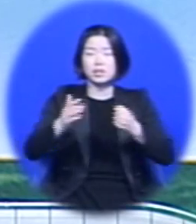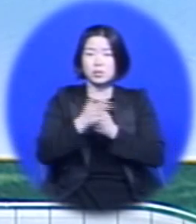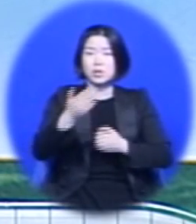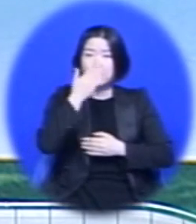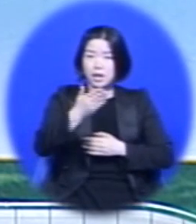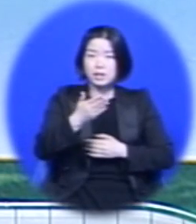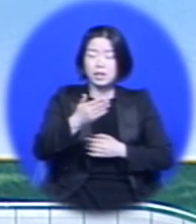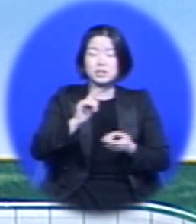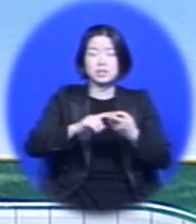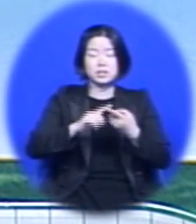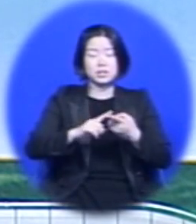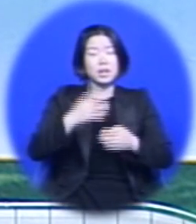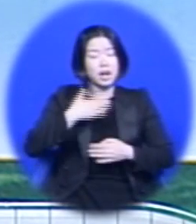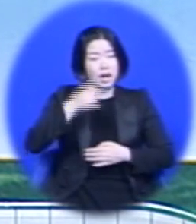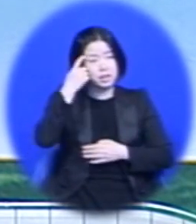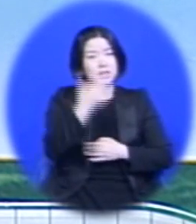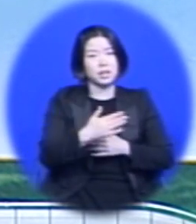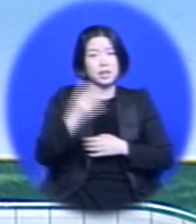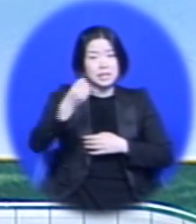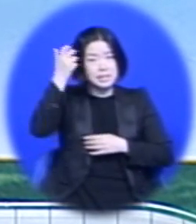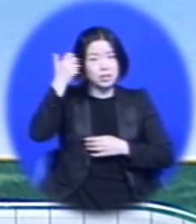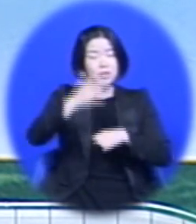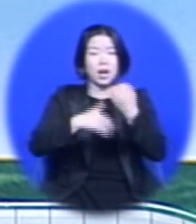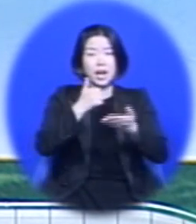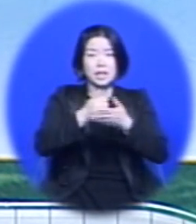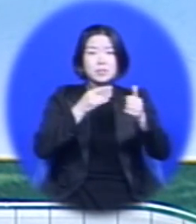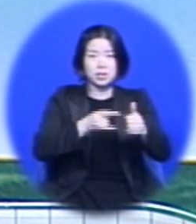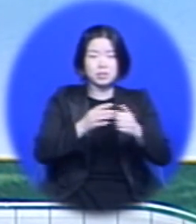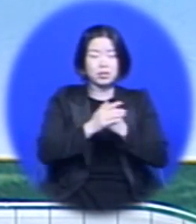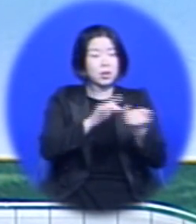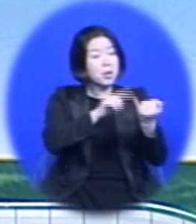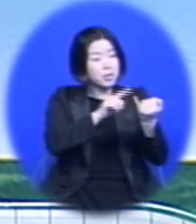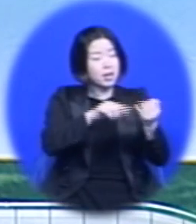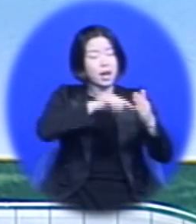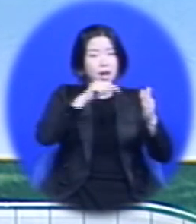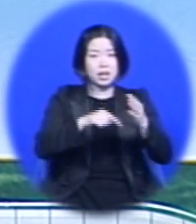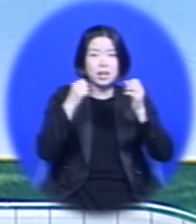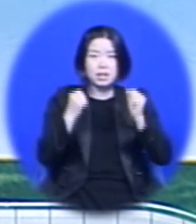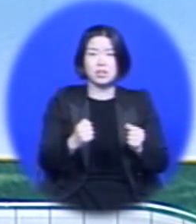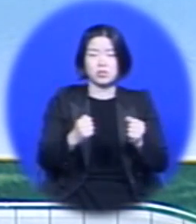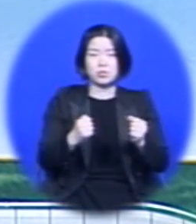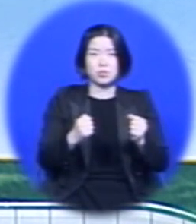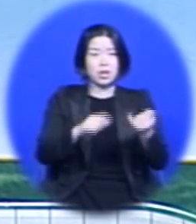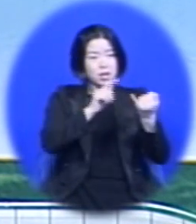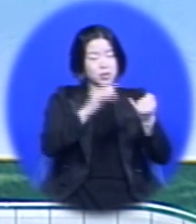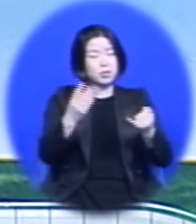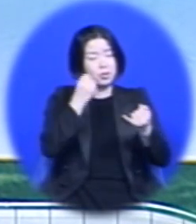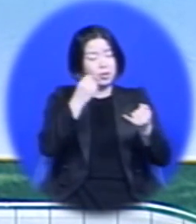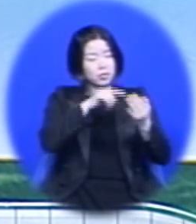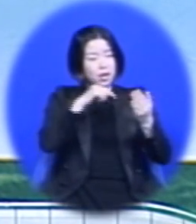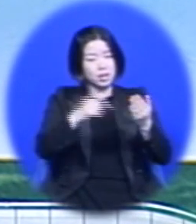일인지 아십니까? 성령 하나님께서 성도님 안에 계십니다. 성도님 안에